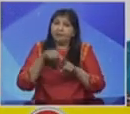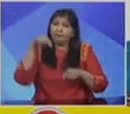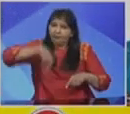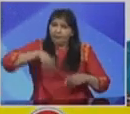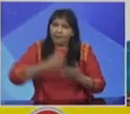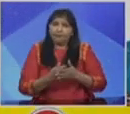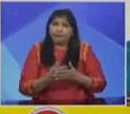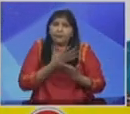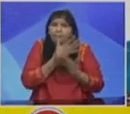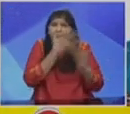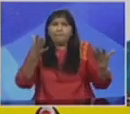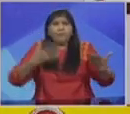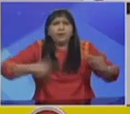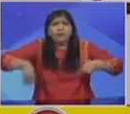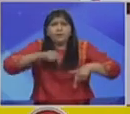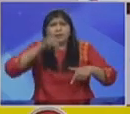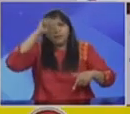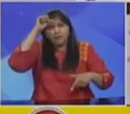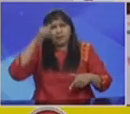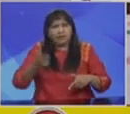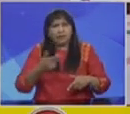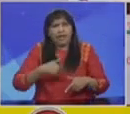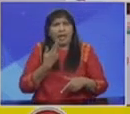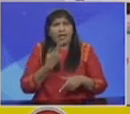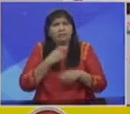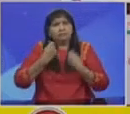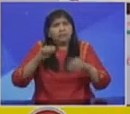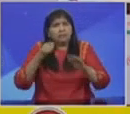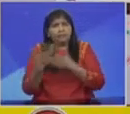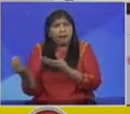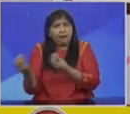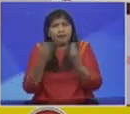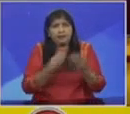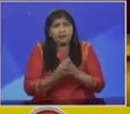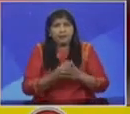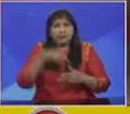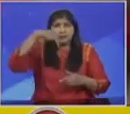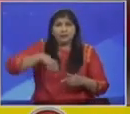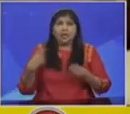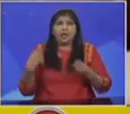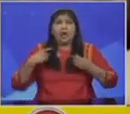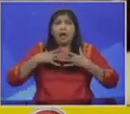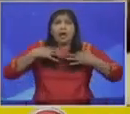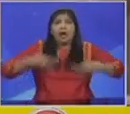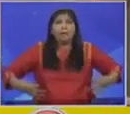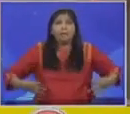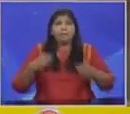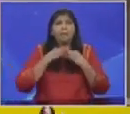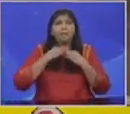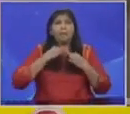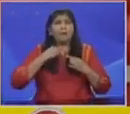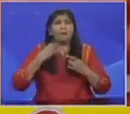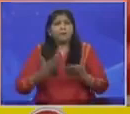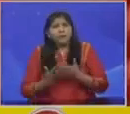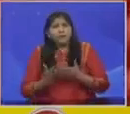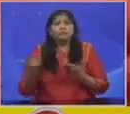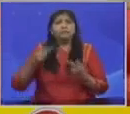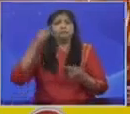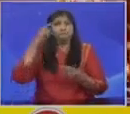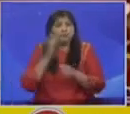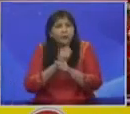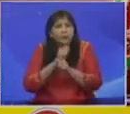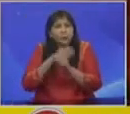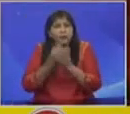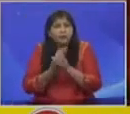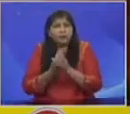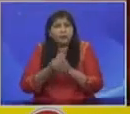कि बड़ी बड़ी चीजें ही भारत को आत्मनिर्भर बनाएगी। भारत में बने कपड़े, भारत के टैलेंटेड कारीगरों द्वारा बनाया